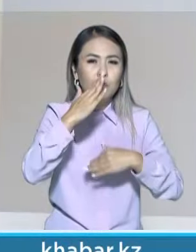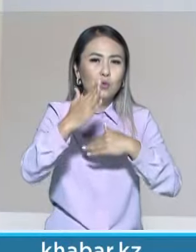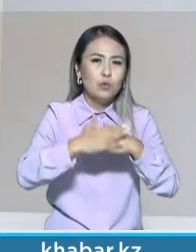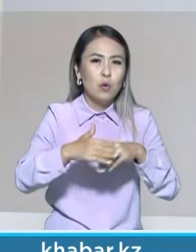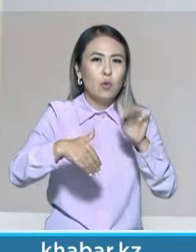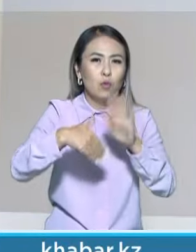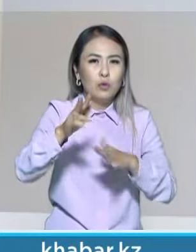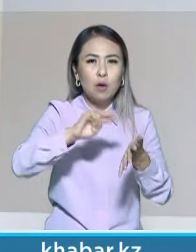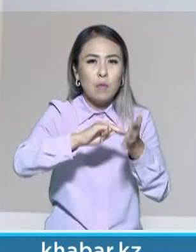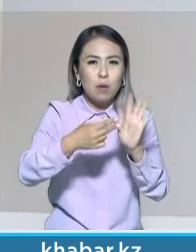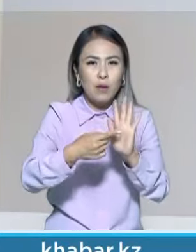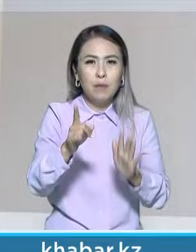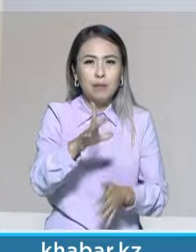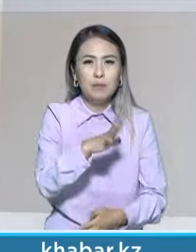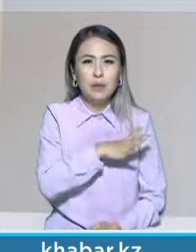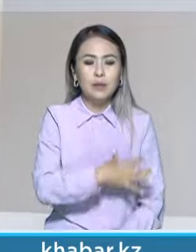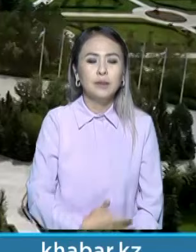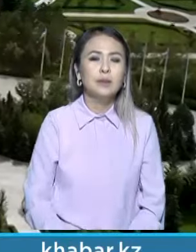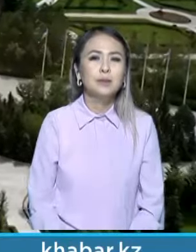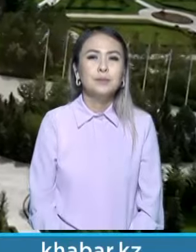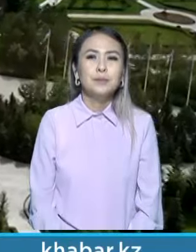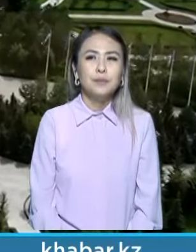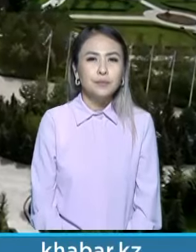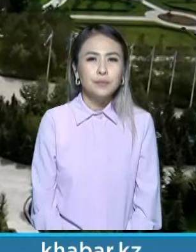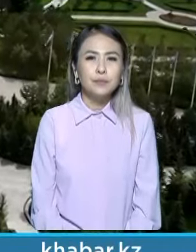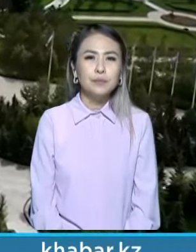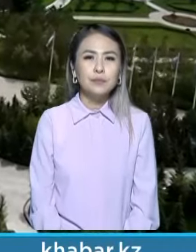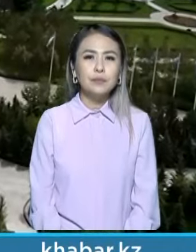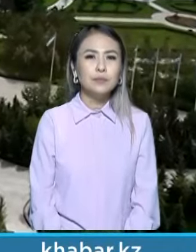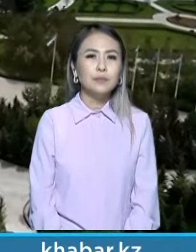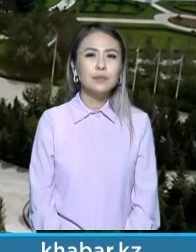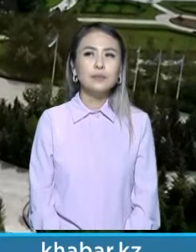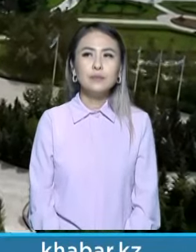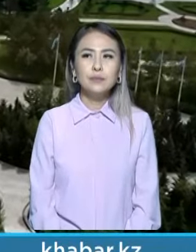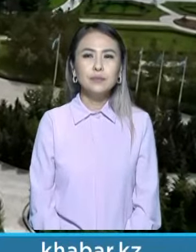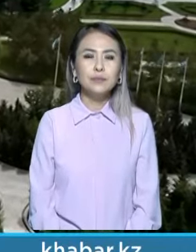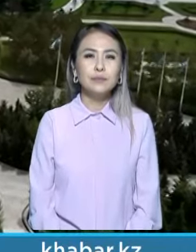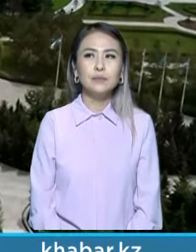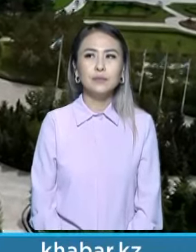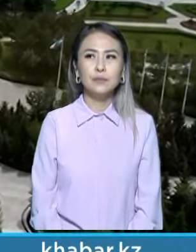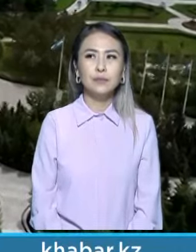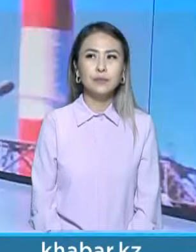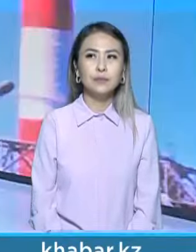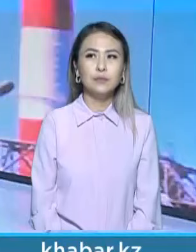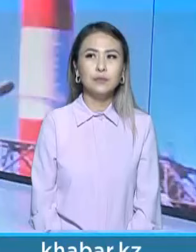көтеруді көздеген іс-шара. Берік Дүйсенбай, Айдос Меделбеков, президент телерадио кешенінің көмегімен хабар.